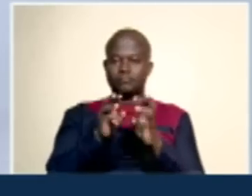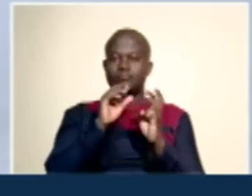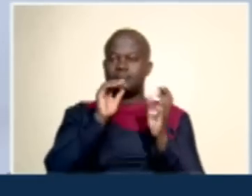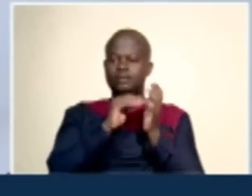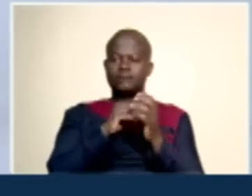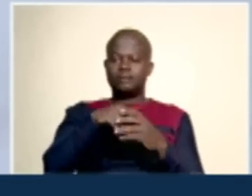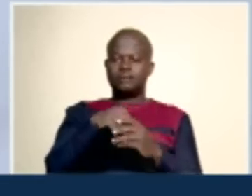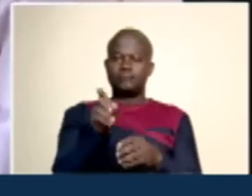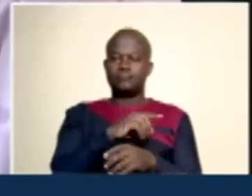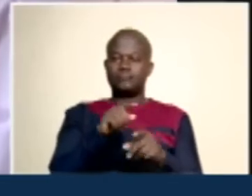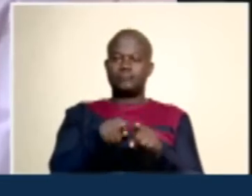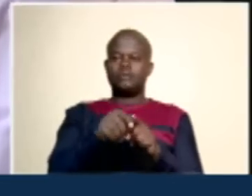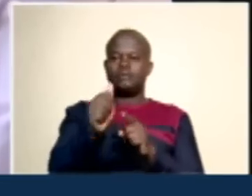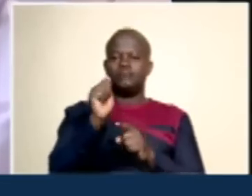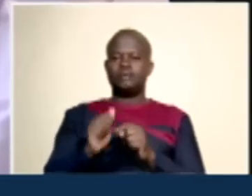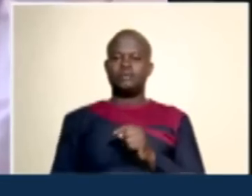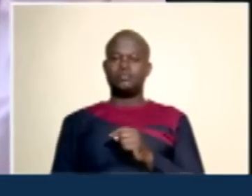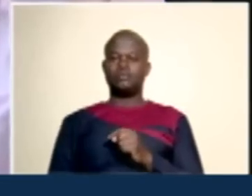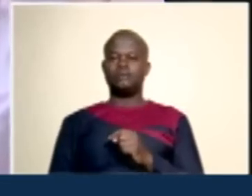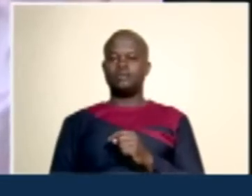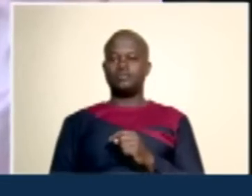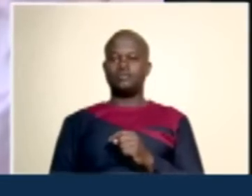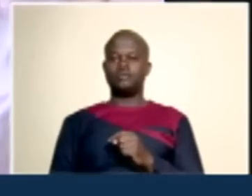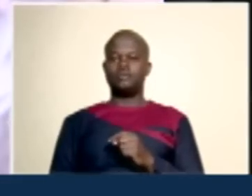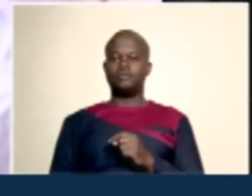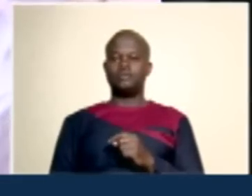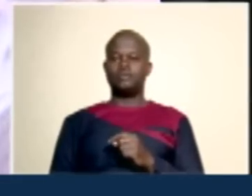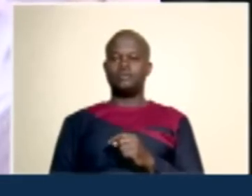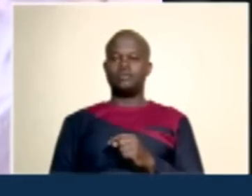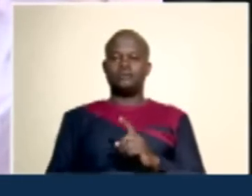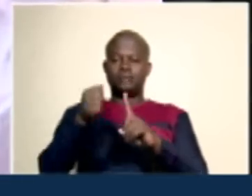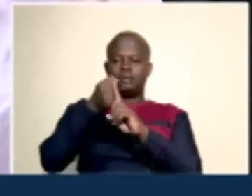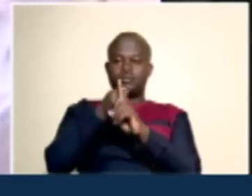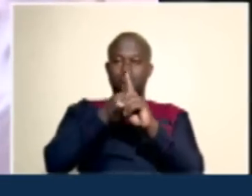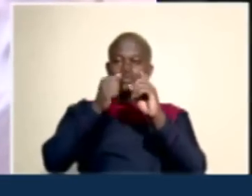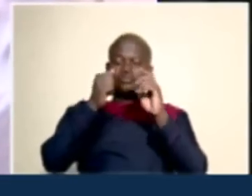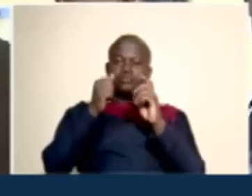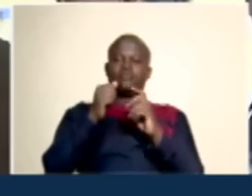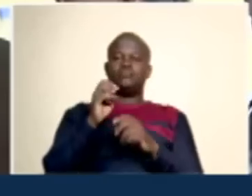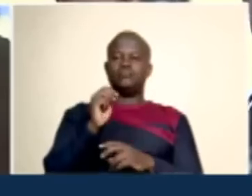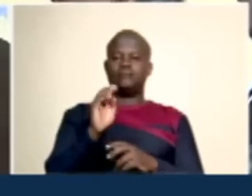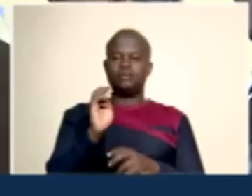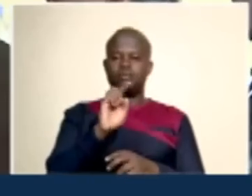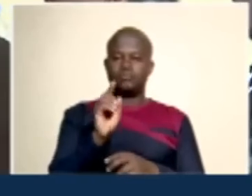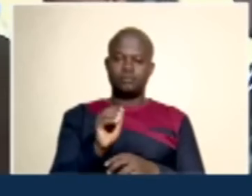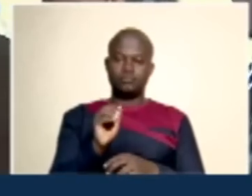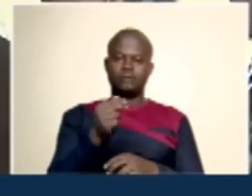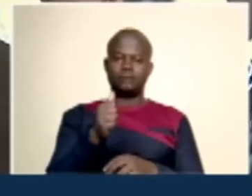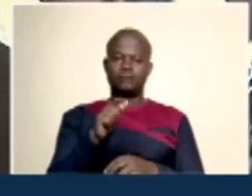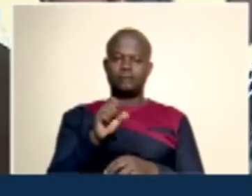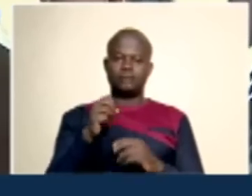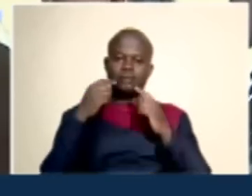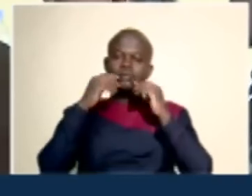kugwa mu icyo cyaha. Aregwa icyaha cy'ubujura. Umuvugizi w'inkiko Mutabazi Harrison avuga ko